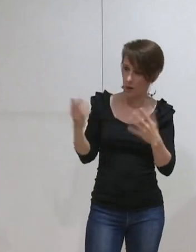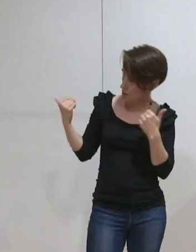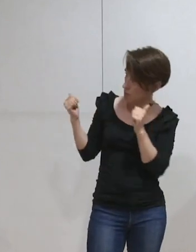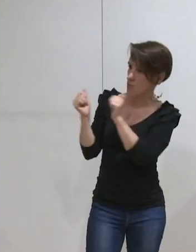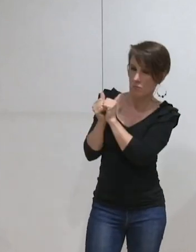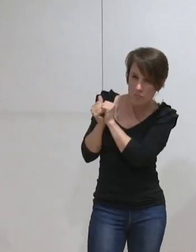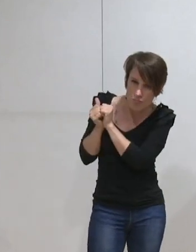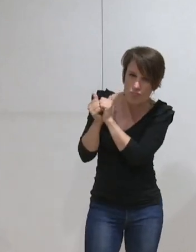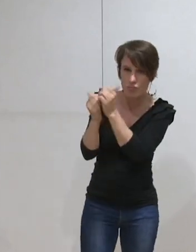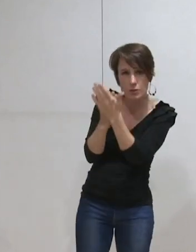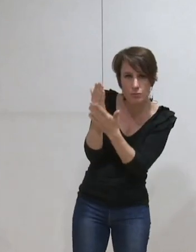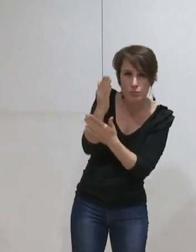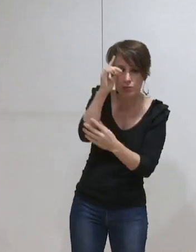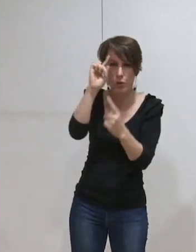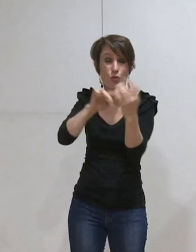logement